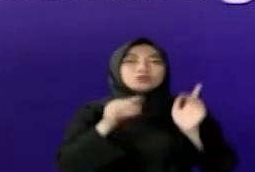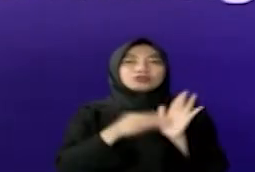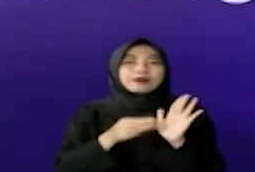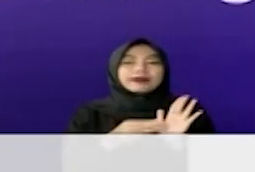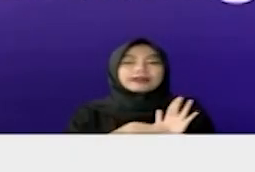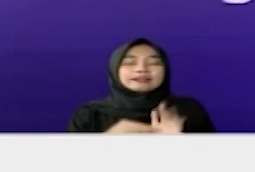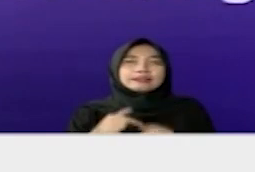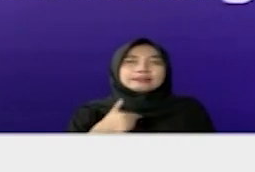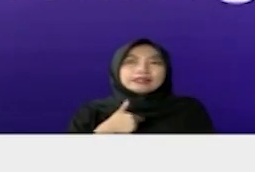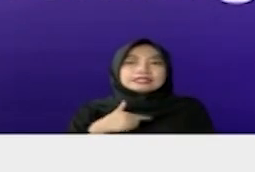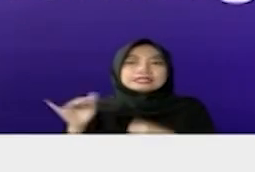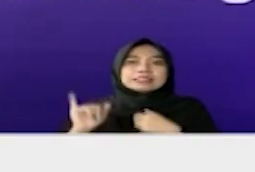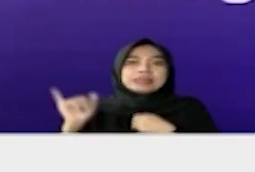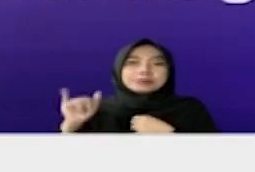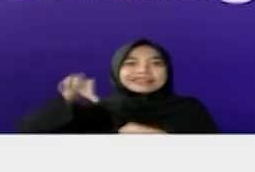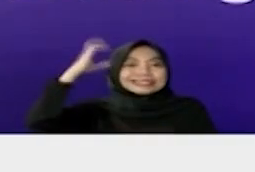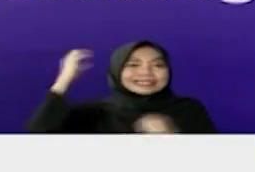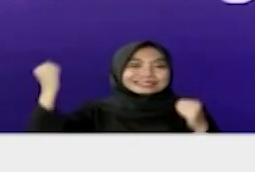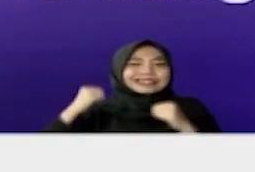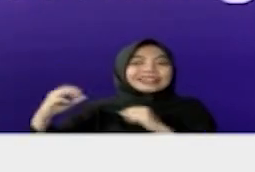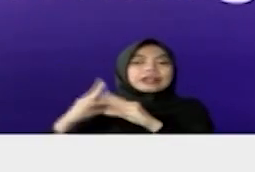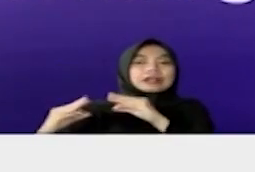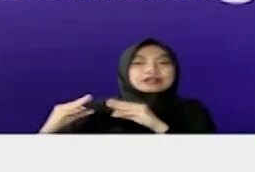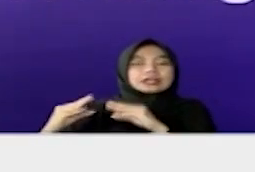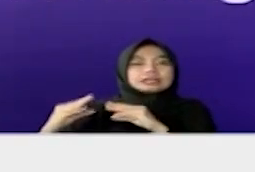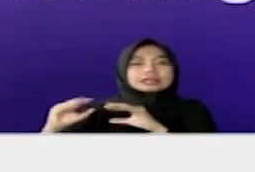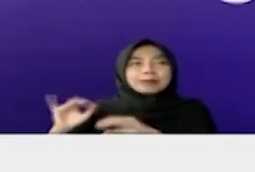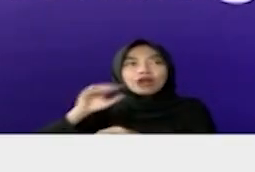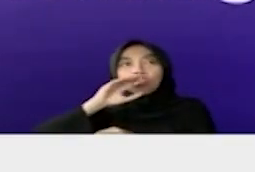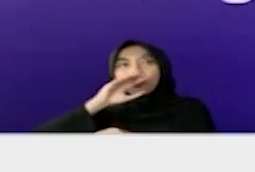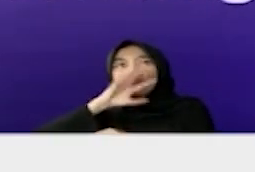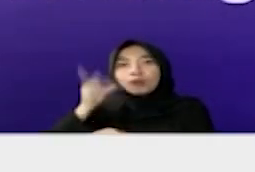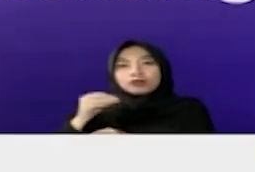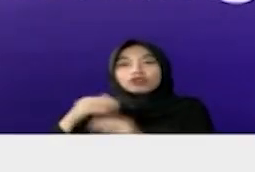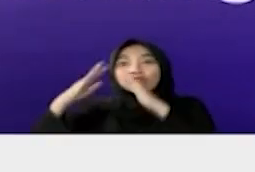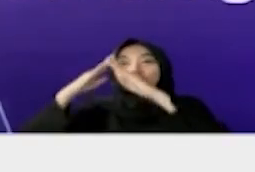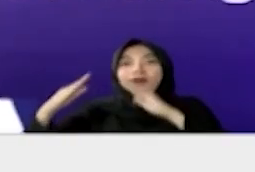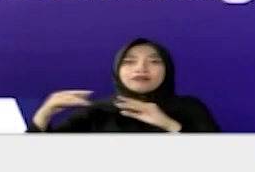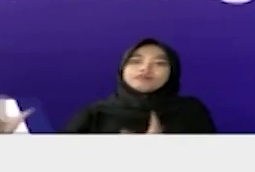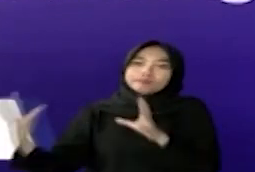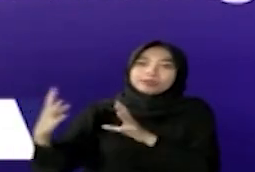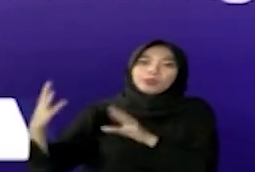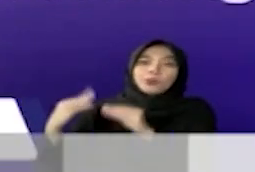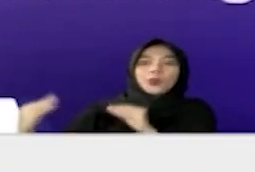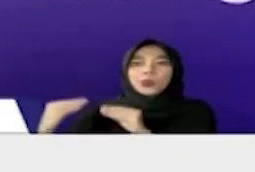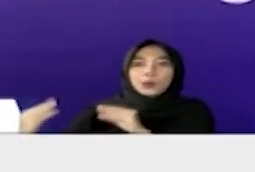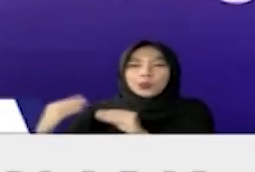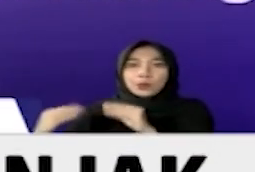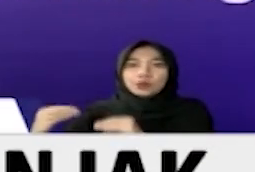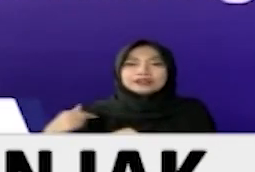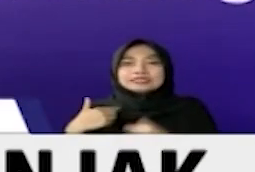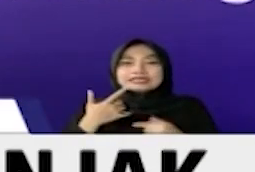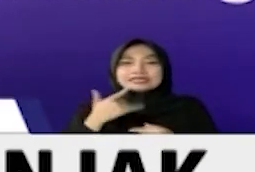sedang rapat dengan Dinas Kesehatan dan tim Kominfo Humas di rumah saya. Badan lagi